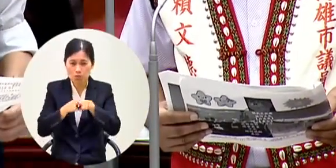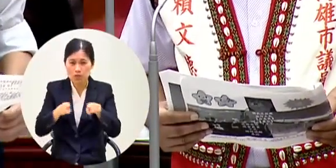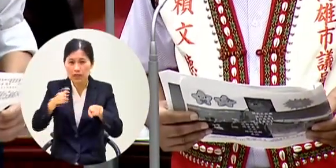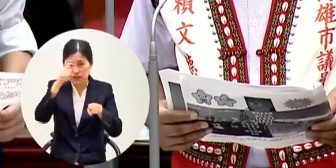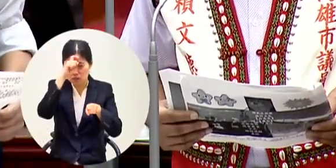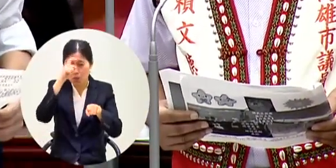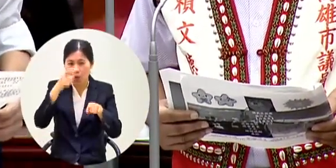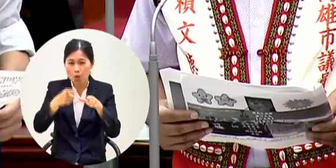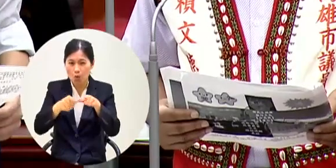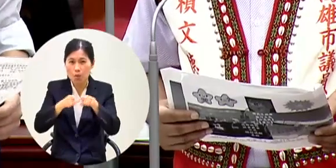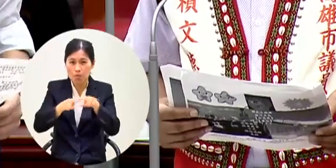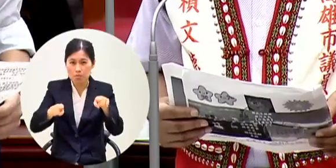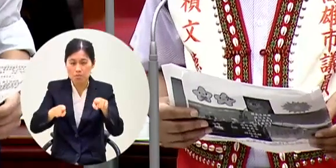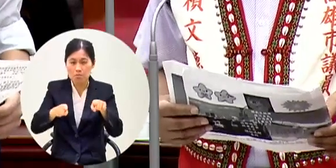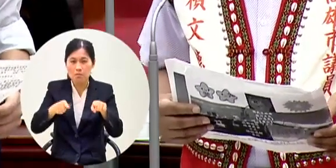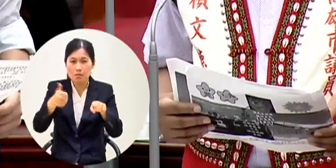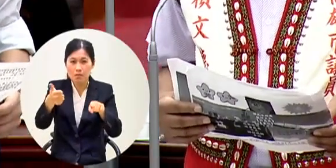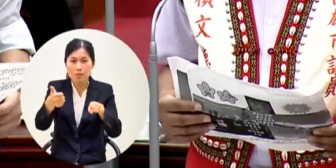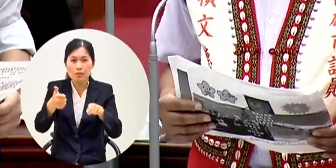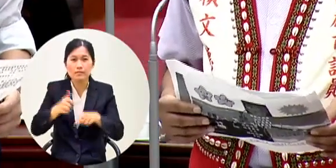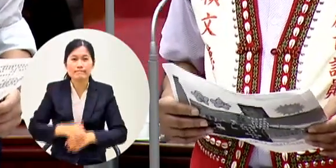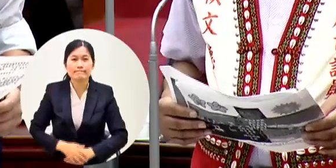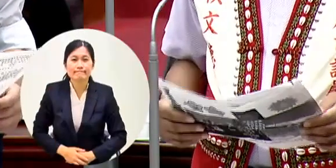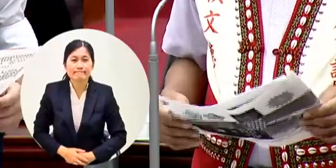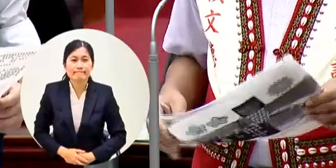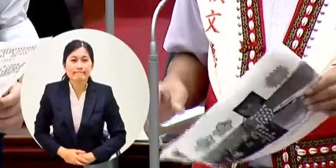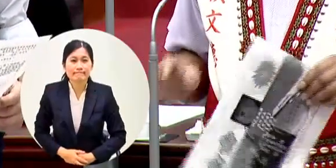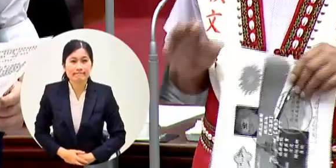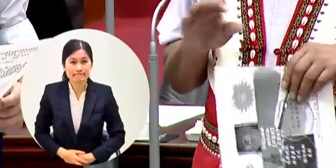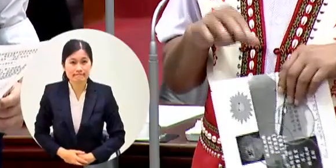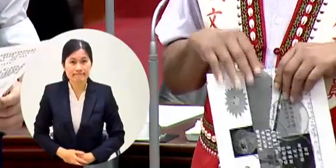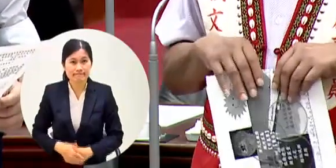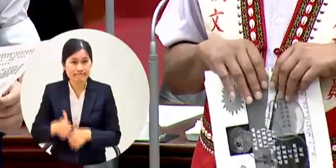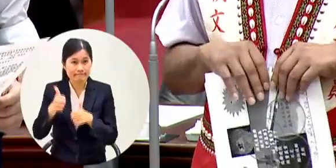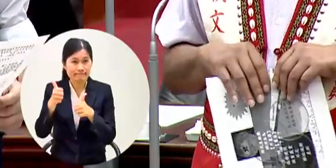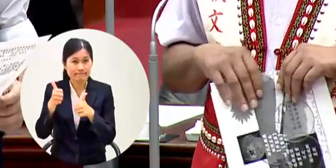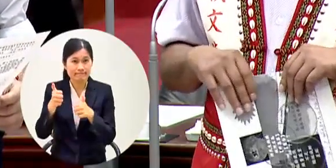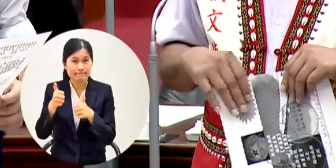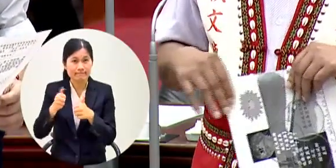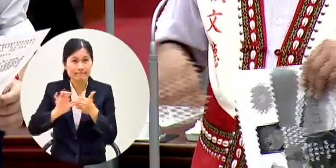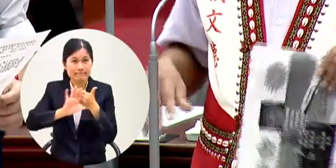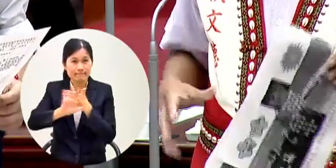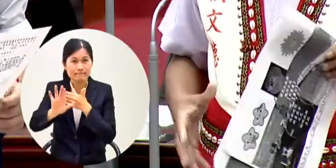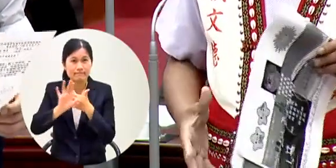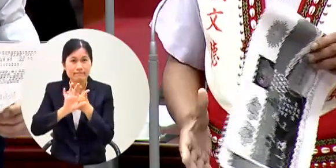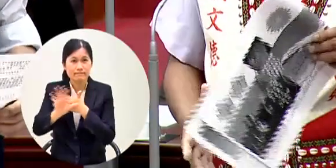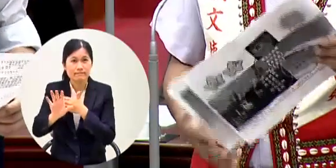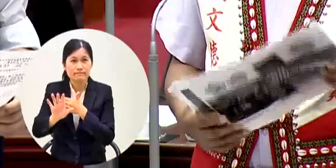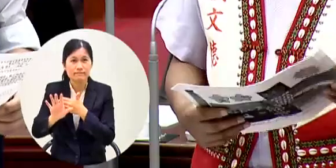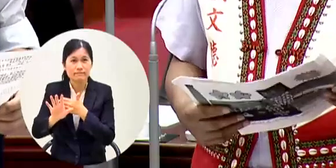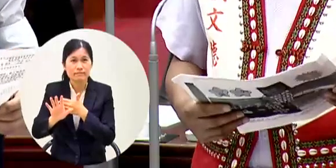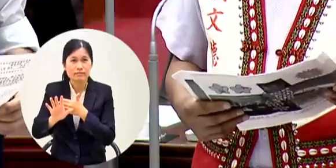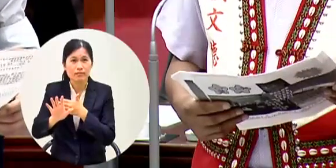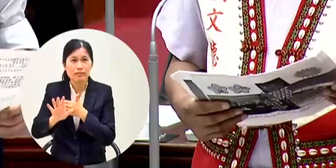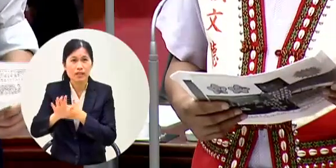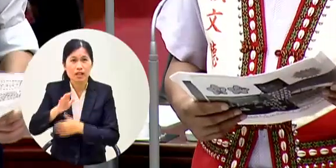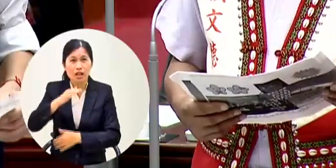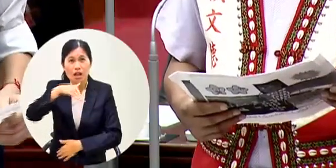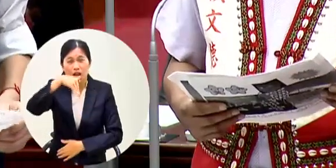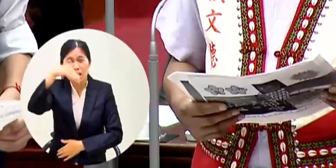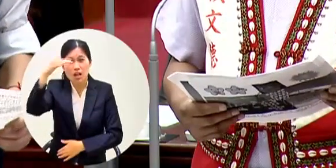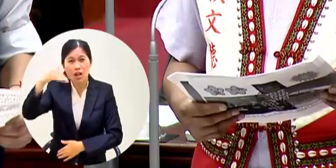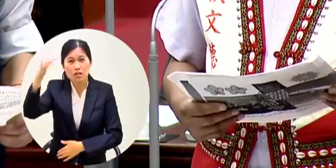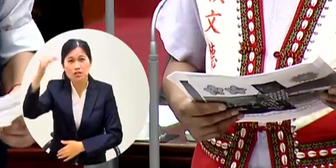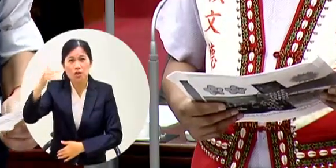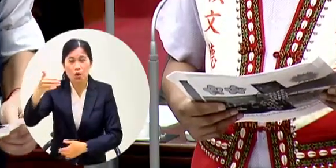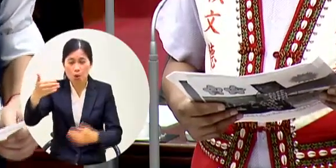们很怕原乡的同胞吃苦以及没有被受到公平的待遇，这一点要跟赖议员来报告一